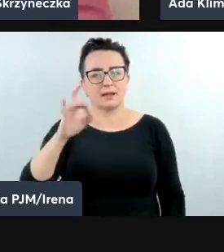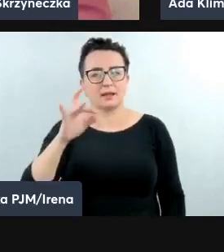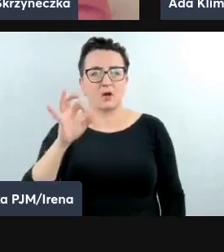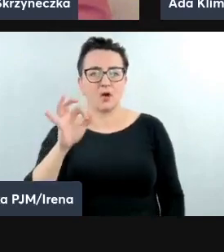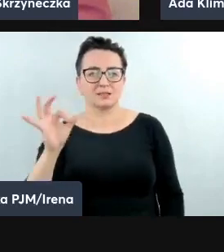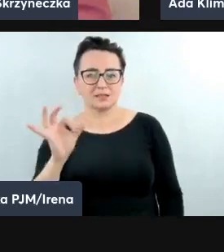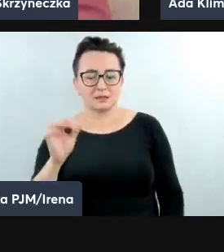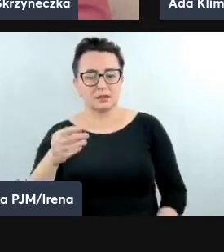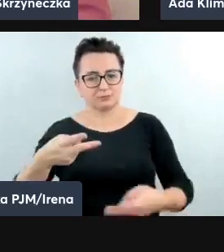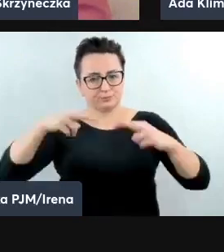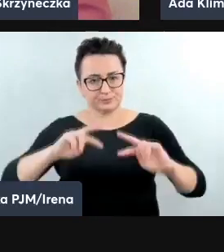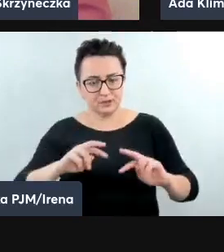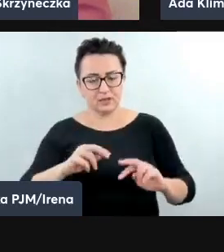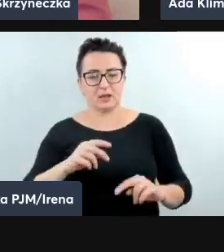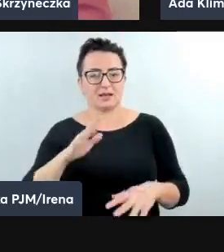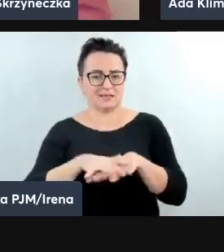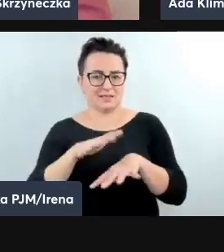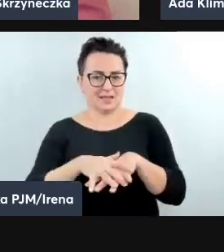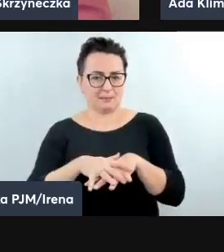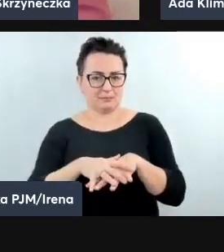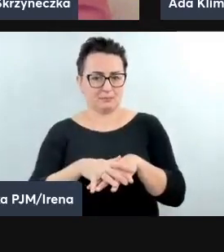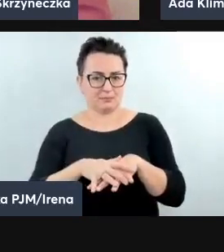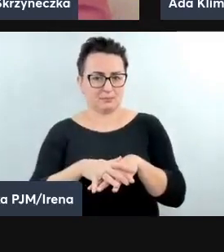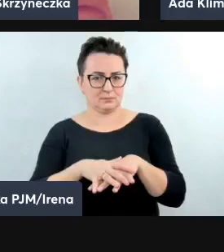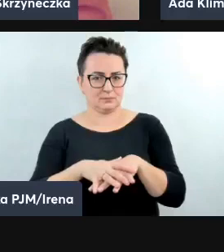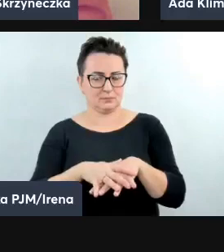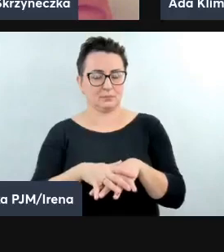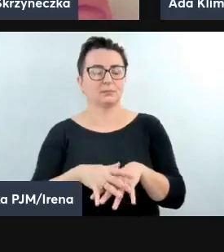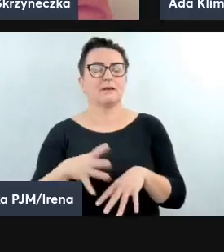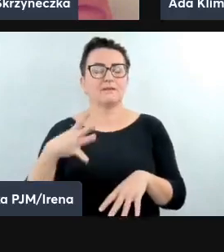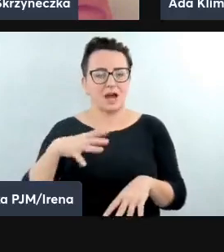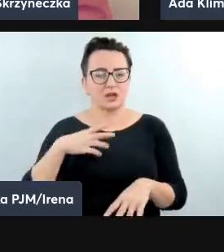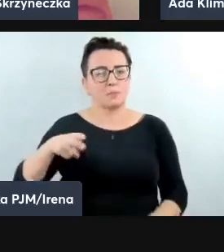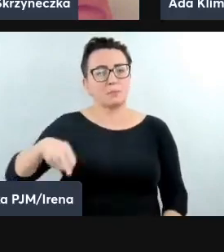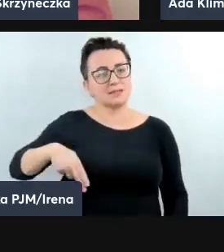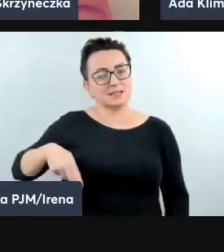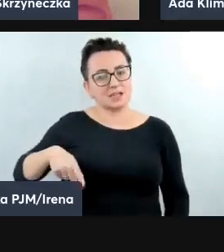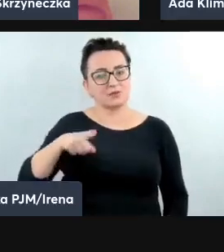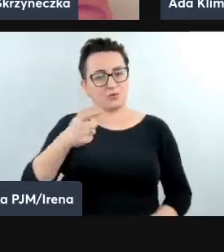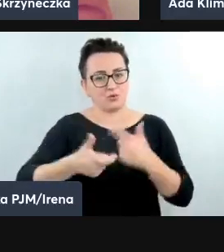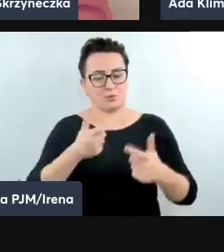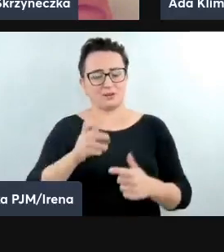to było ze strony ministerstwa, ale no zobaczymy, nie? To w dalszych krokach.